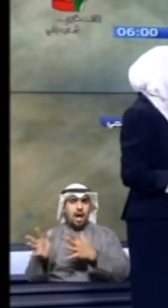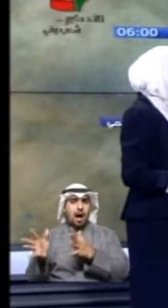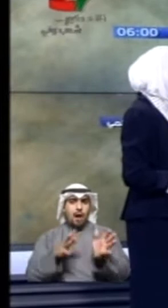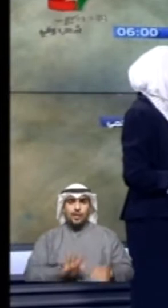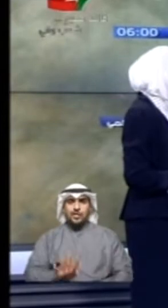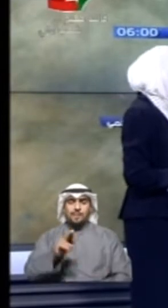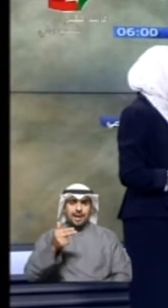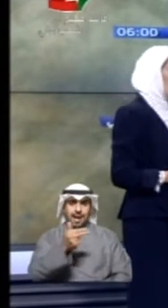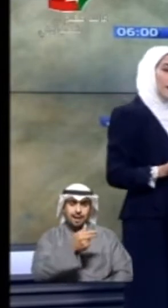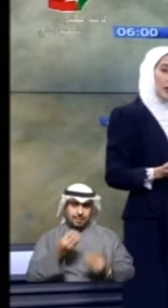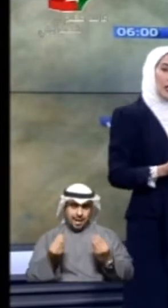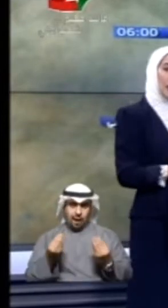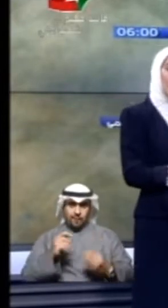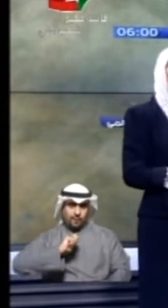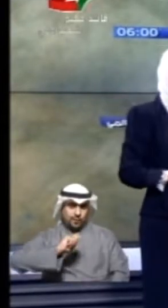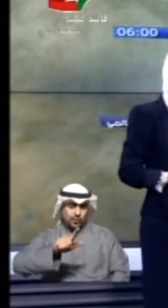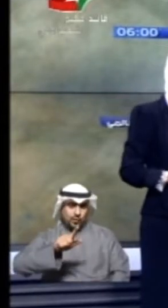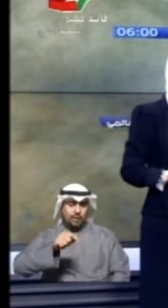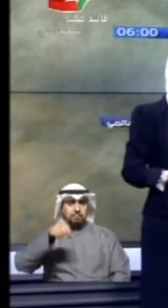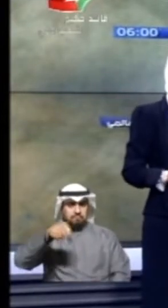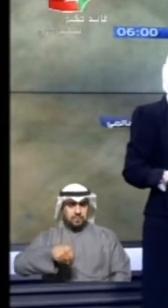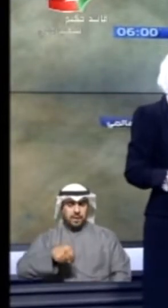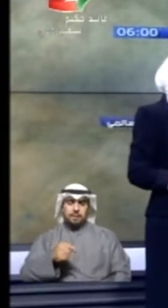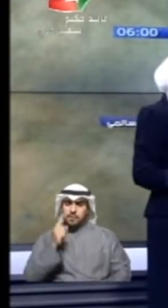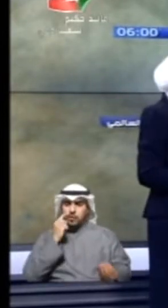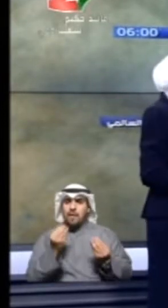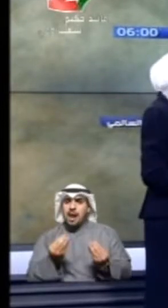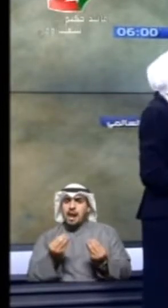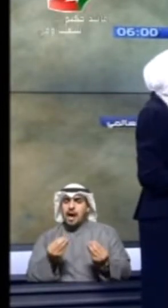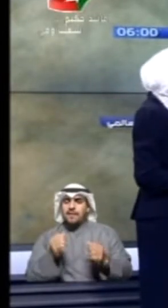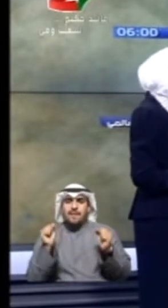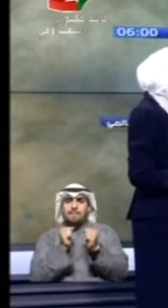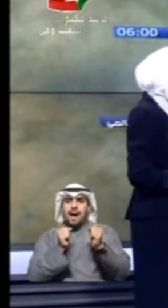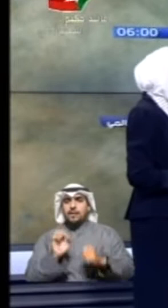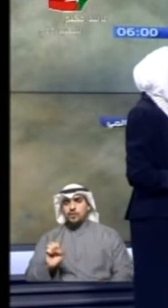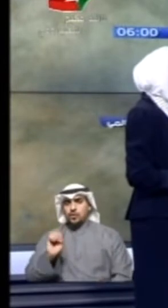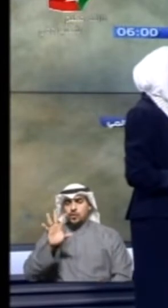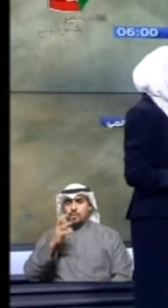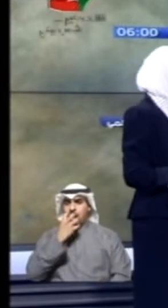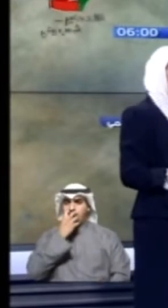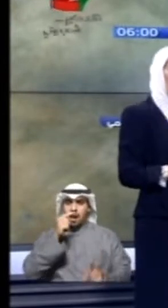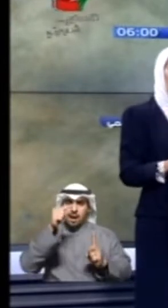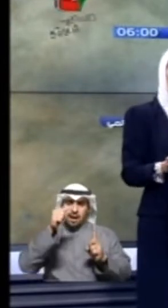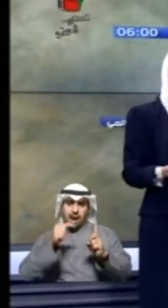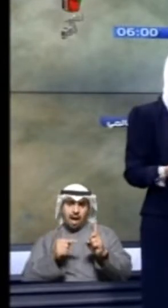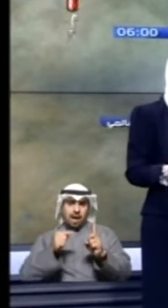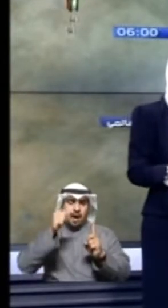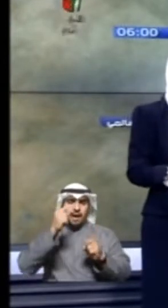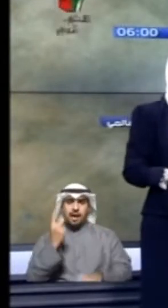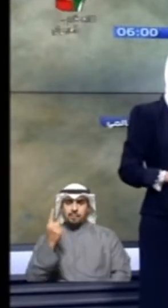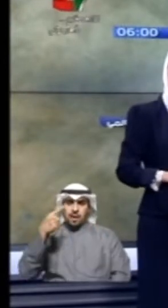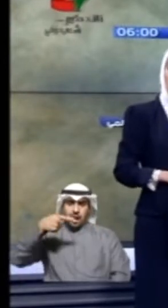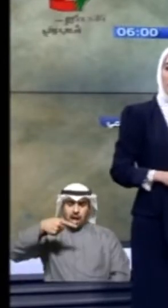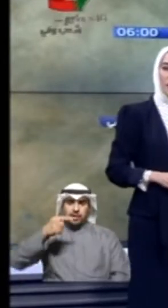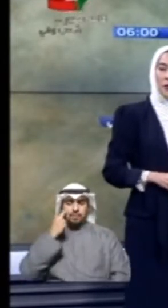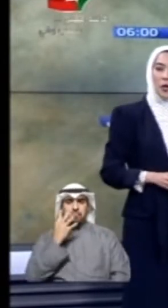غربية خفيفة السرعة، أجواء تميل إلى أن تكون باردة في ساعات الصباح الأولى، درجات الحرارة المتوقعة تتراوح ما بين 10 درجات